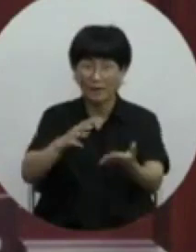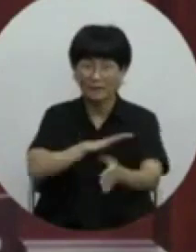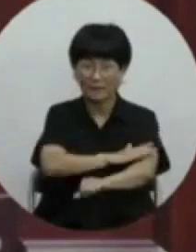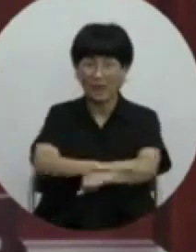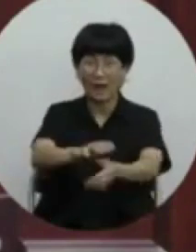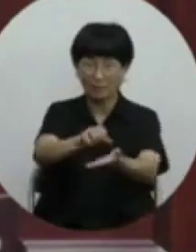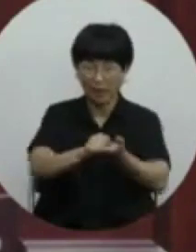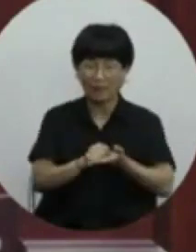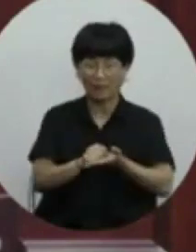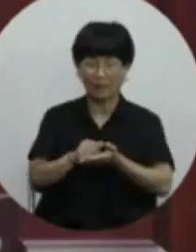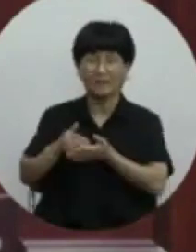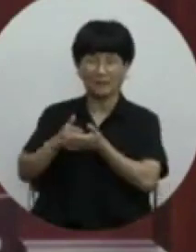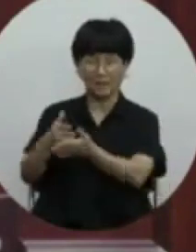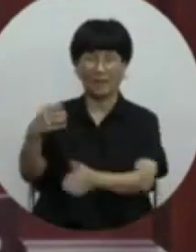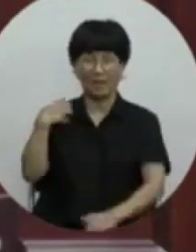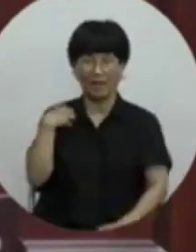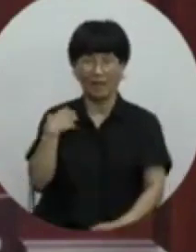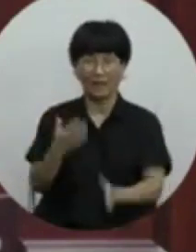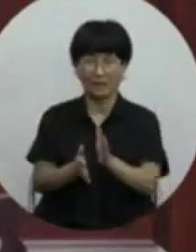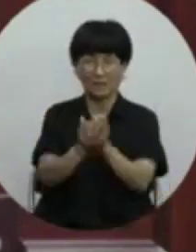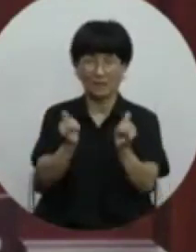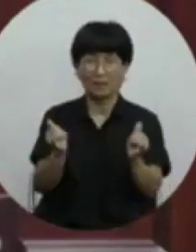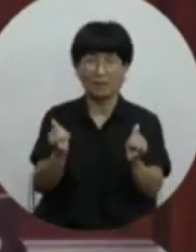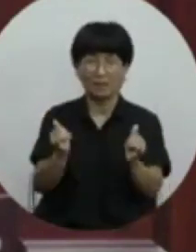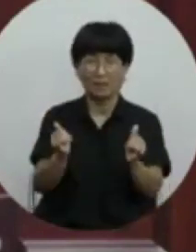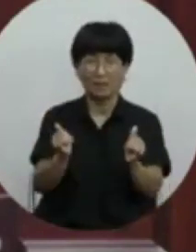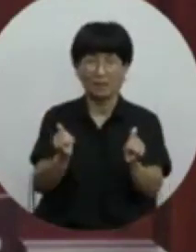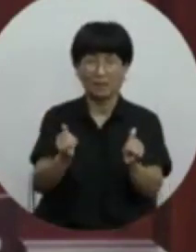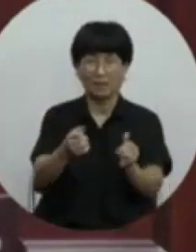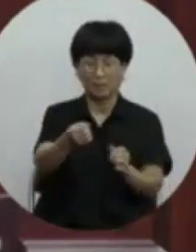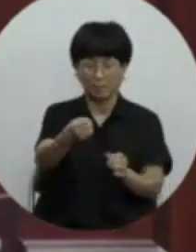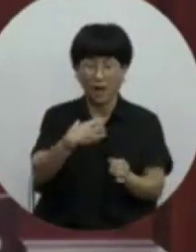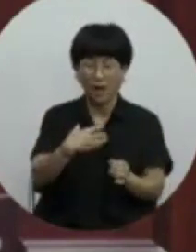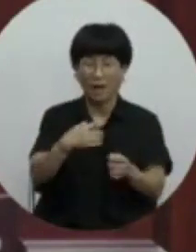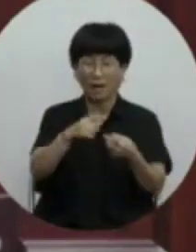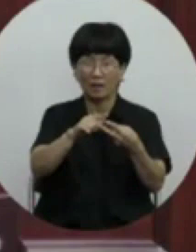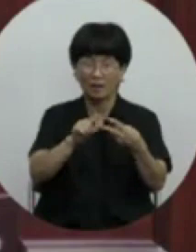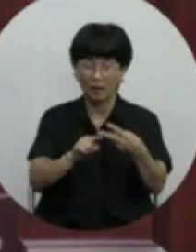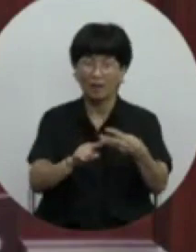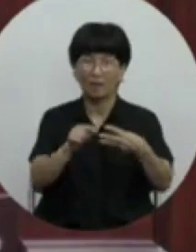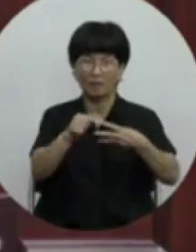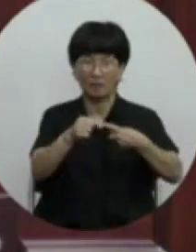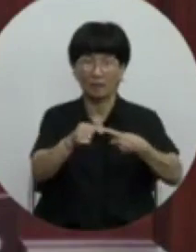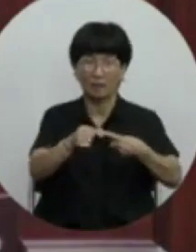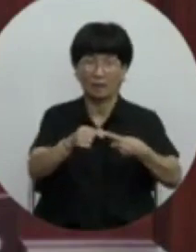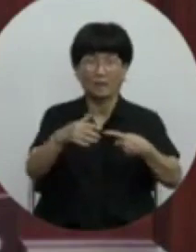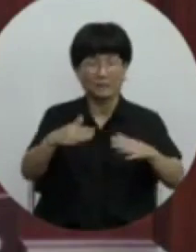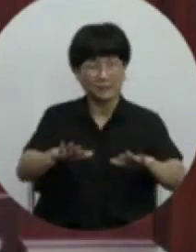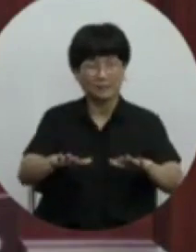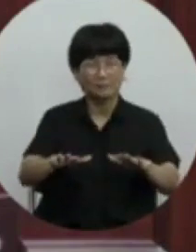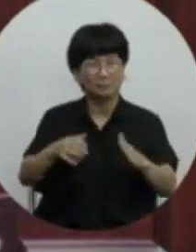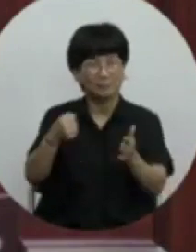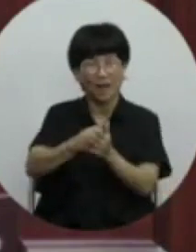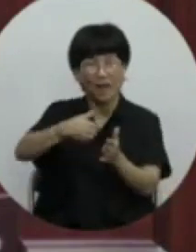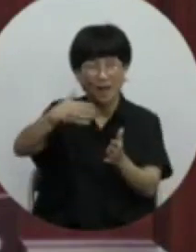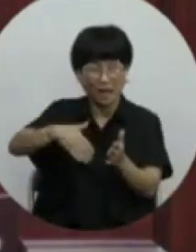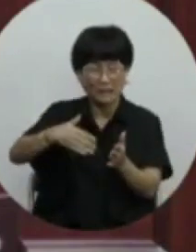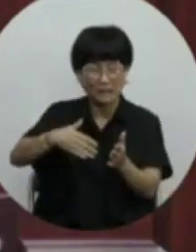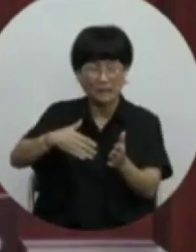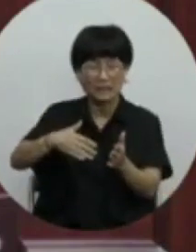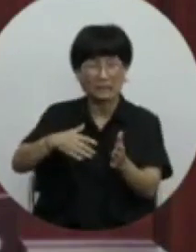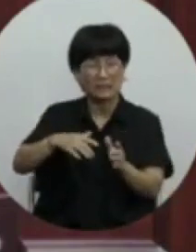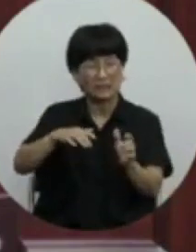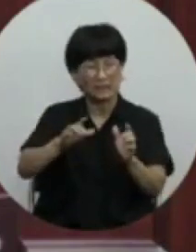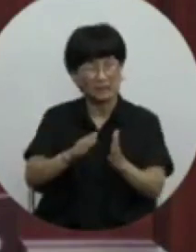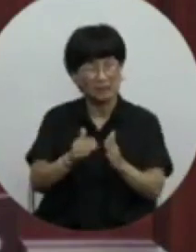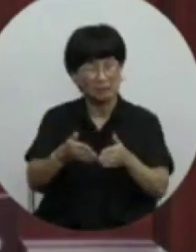심의하도록 하겠습니다. 시민 여러분이 주실 수 있는 의견은 다음 세 가지입니다. 하나, 아직은 시기상조이며 여러 가지 발생될 수 있는